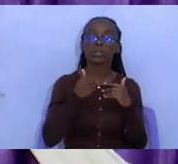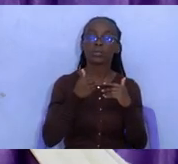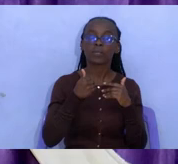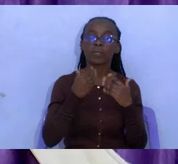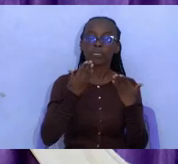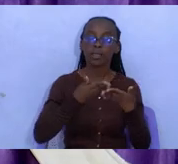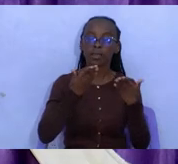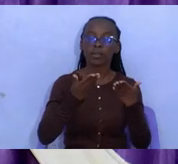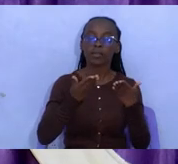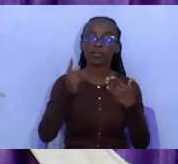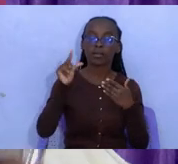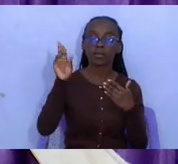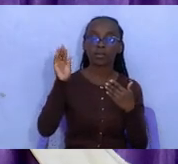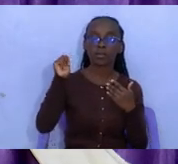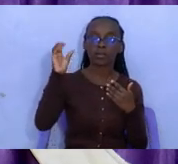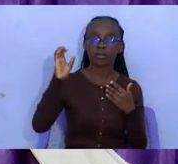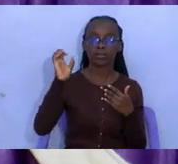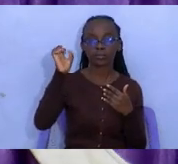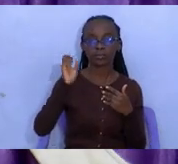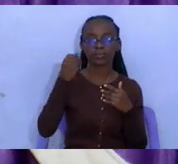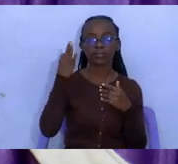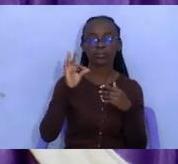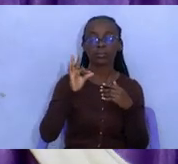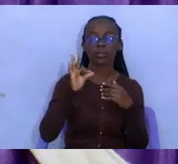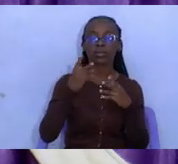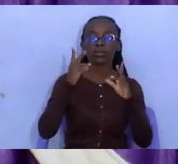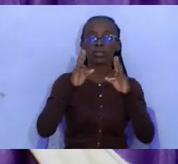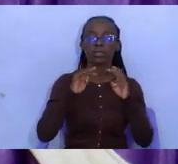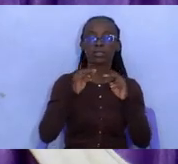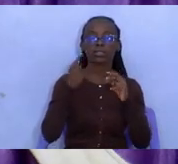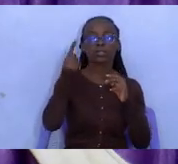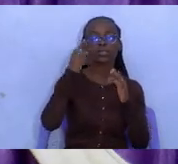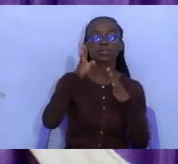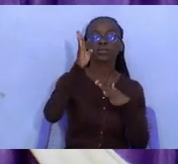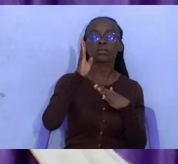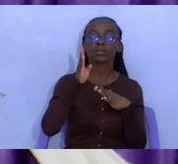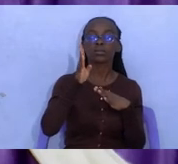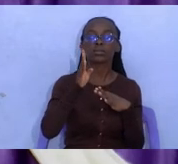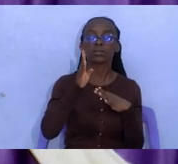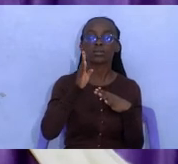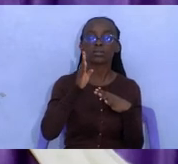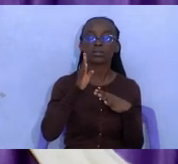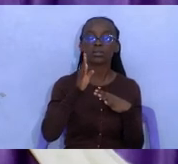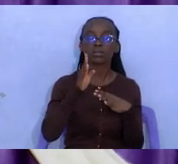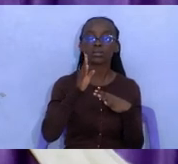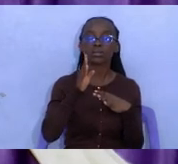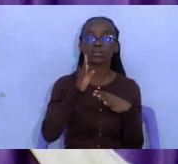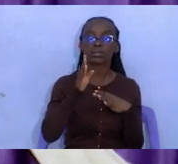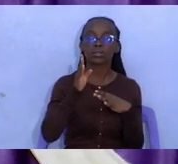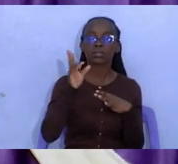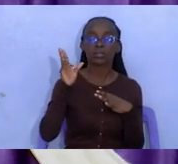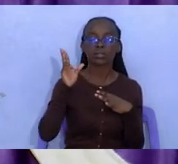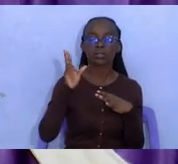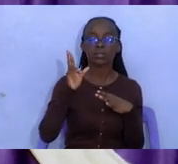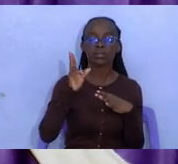ya kumtafuta Mungu. Pokea neema ya kujitia nia ya kumtafuta Mungu. Sio mtu atakutia nia ya